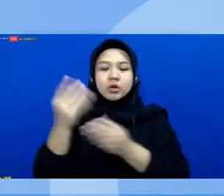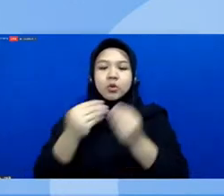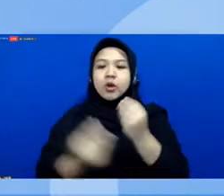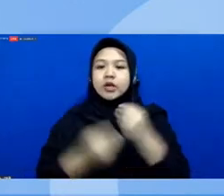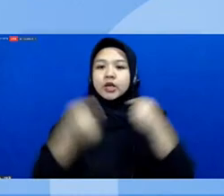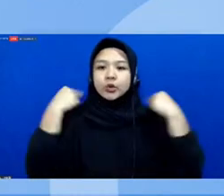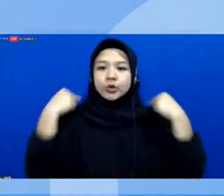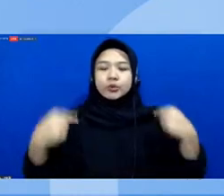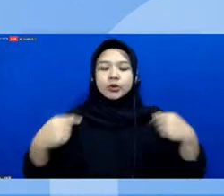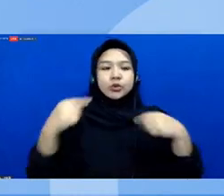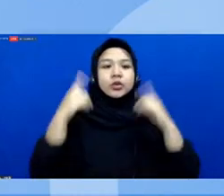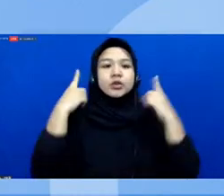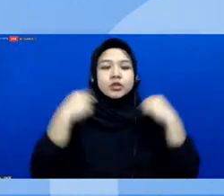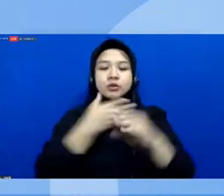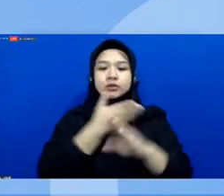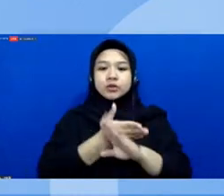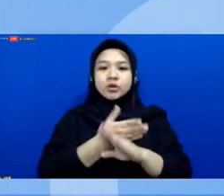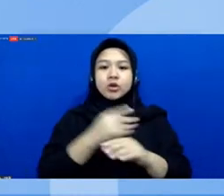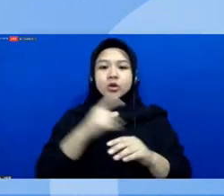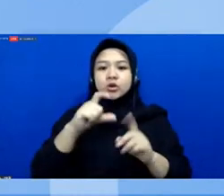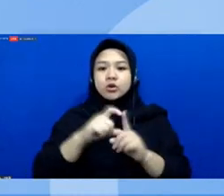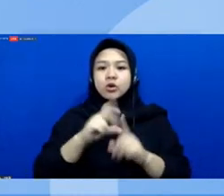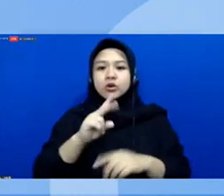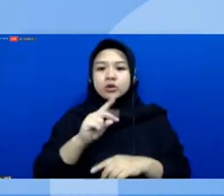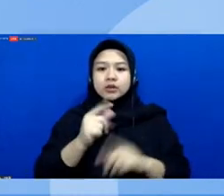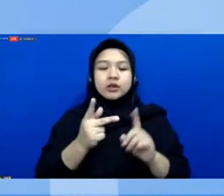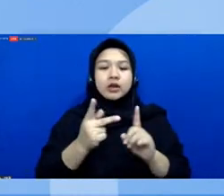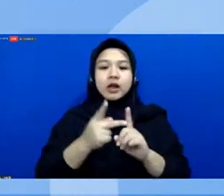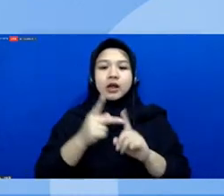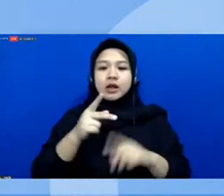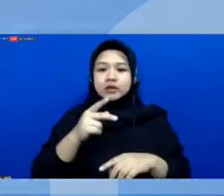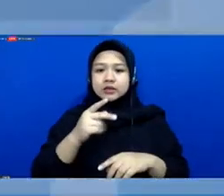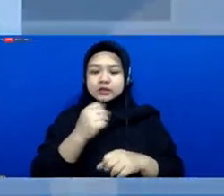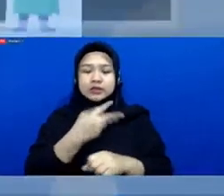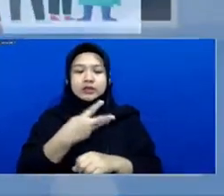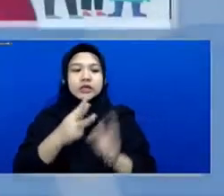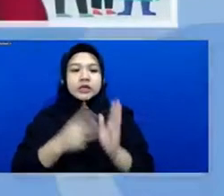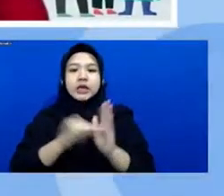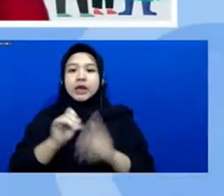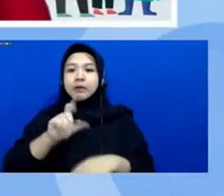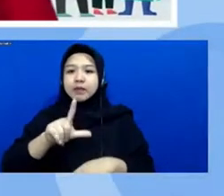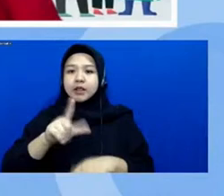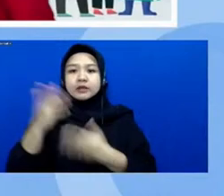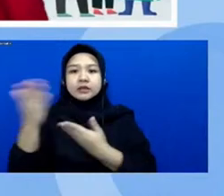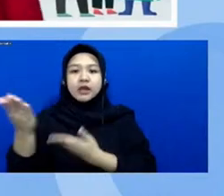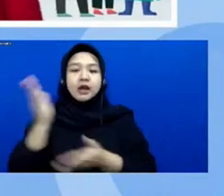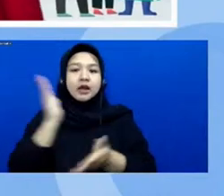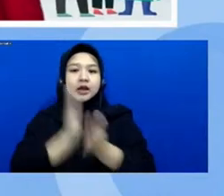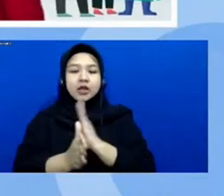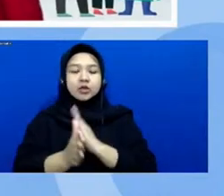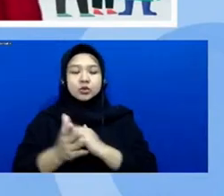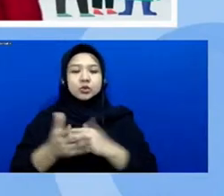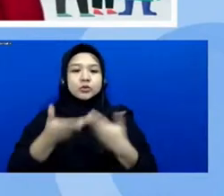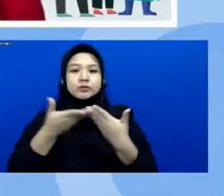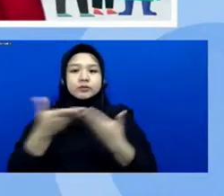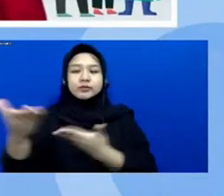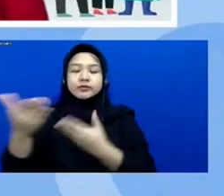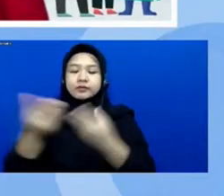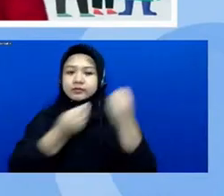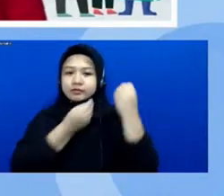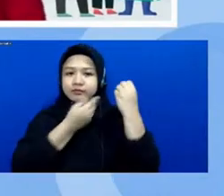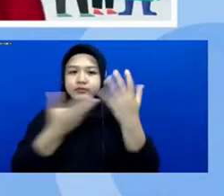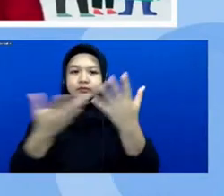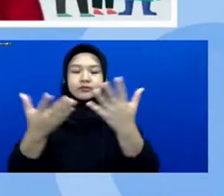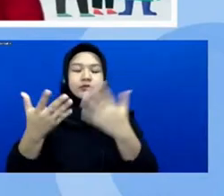Jawa Timur Dr. Haji Emil Elestianto Dardak. Kepada Bapak Emil Dardak, dipersilakan langsung saja untuk memberikan insight-nya selama